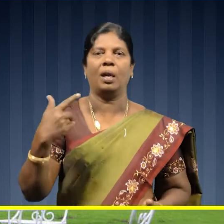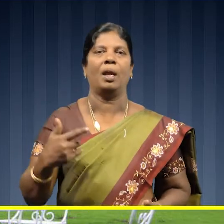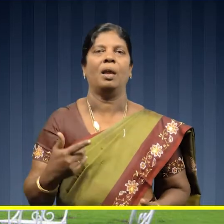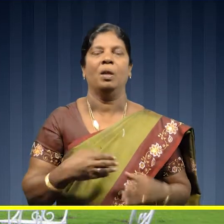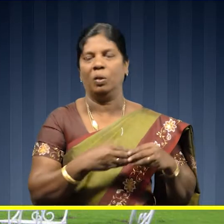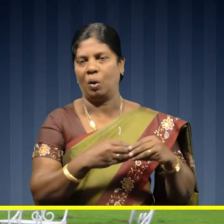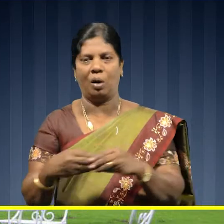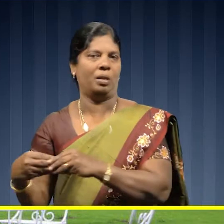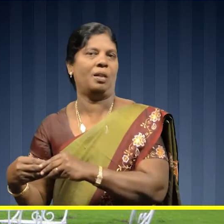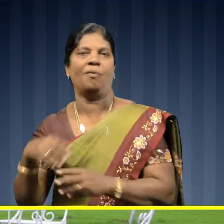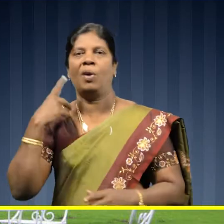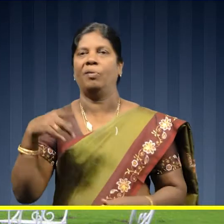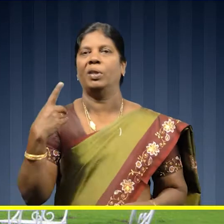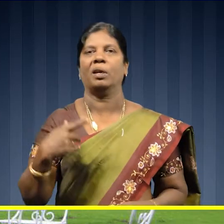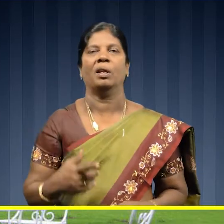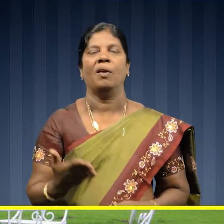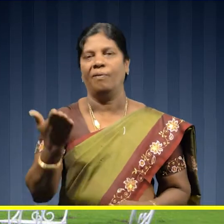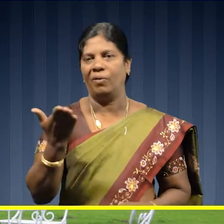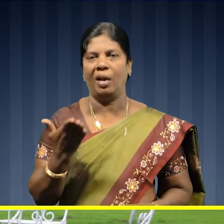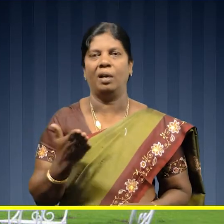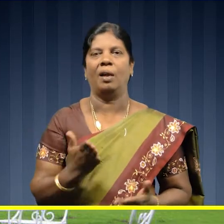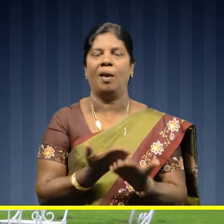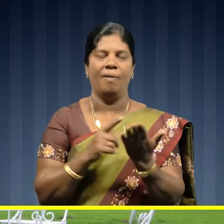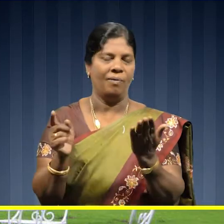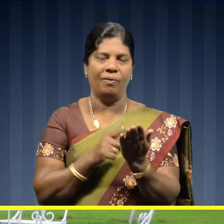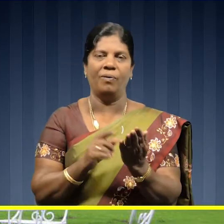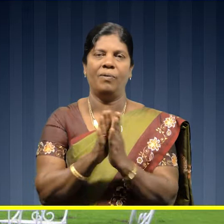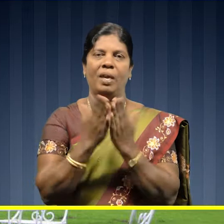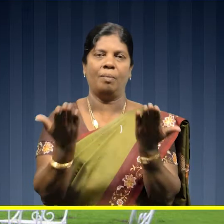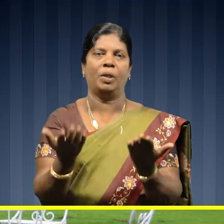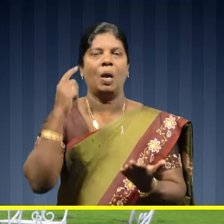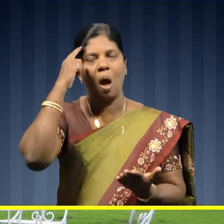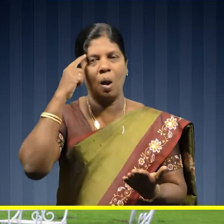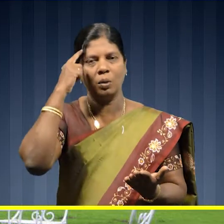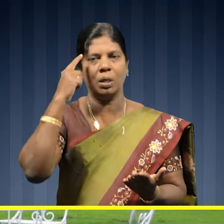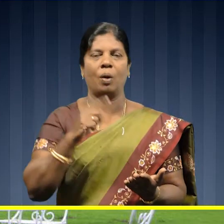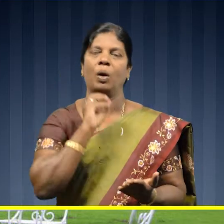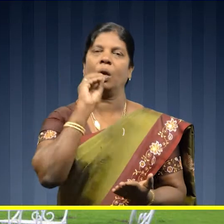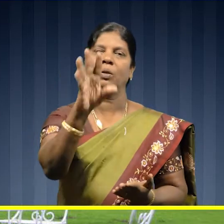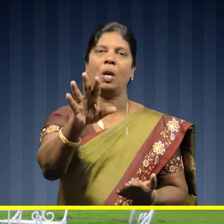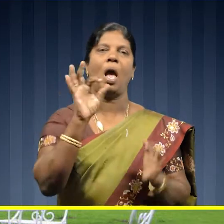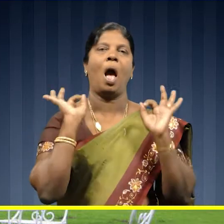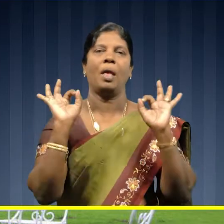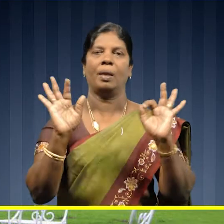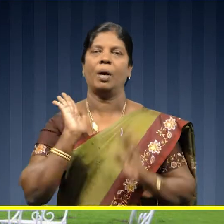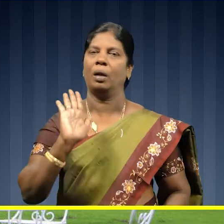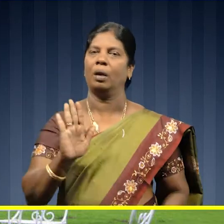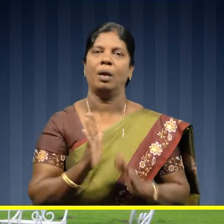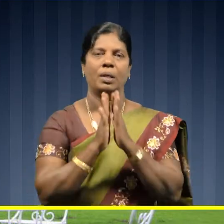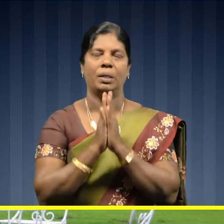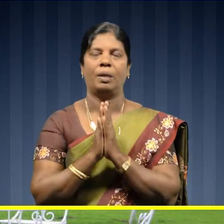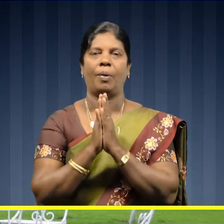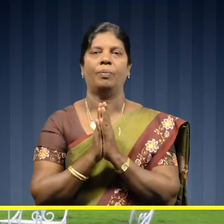இந்த அர்த்தமுள்ள வாழ்க்கையை நீங்கள் தொடர்ந்து வாழ்வதற்கு வேண்டிய திருமறையின் ஆலோசனைகளை உங்களுக்கு சொல்ல